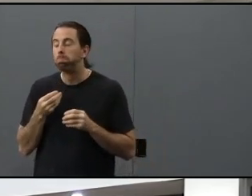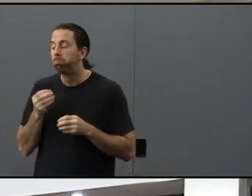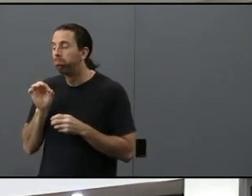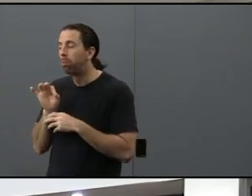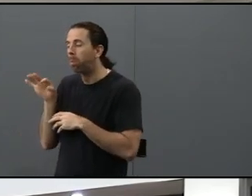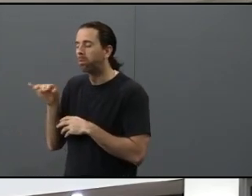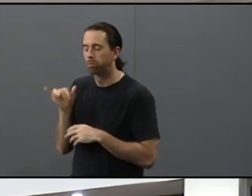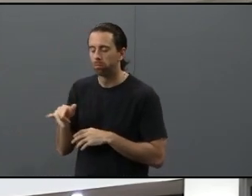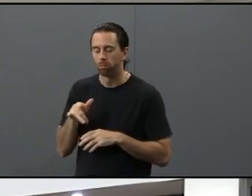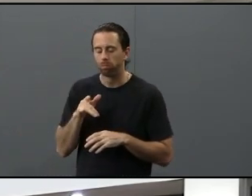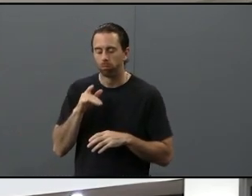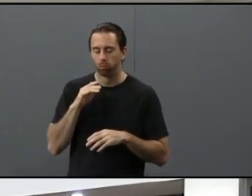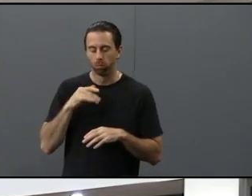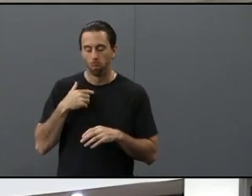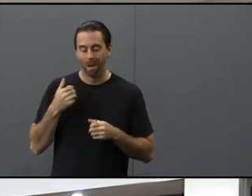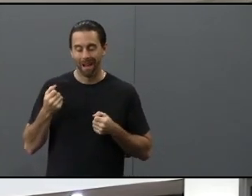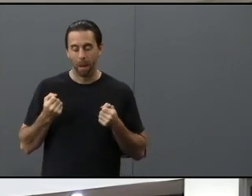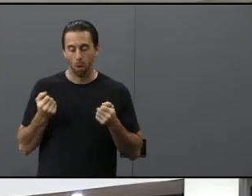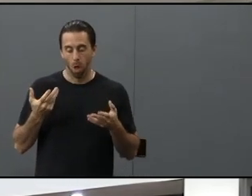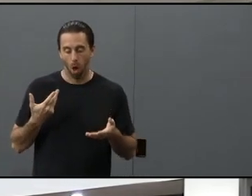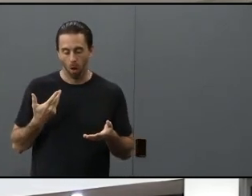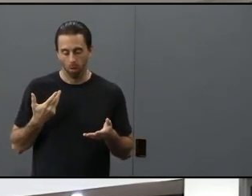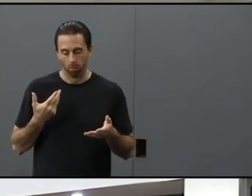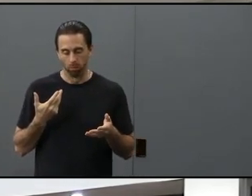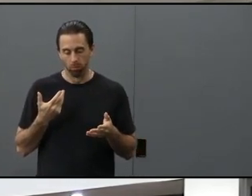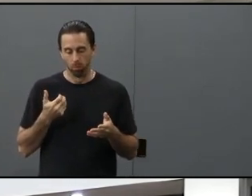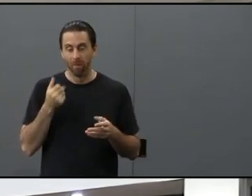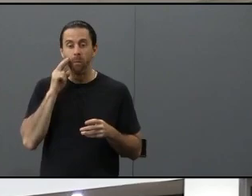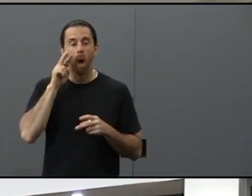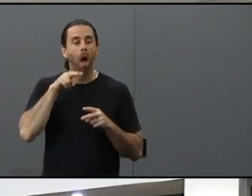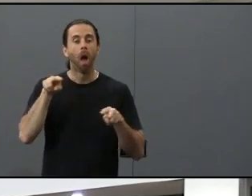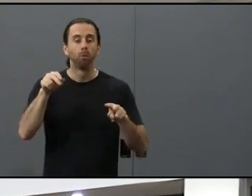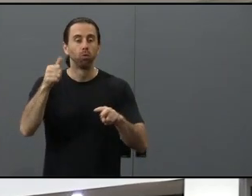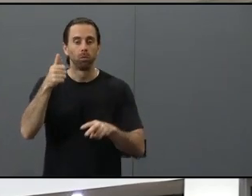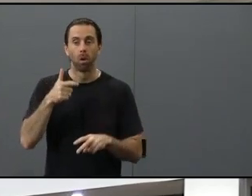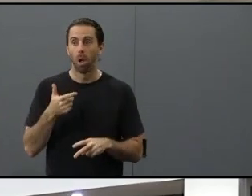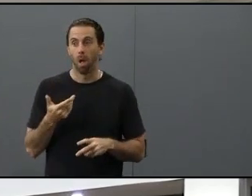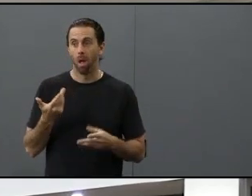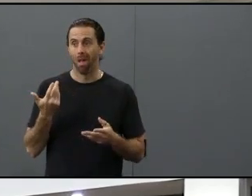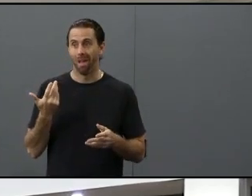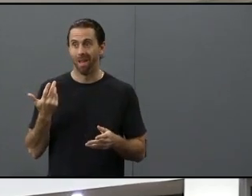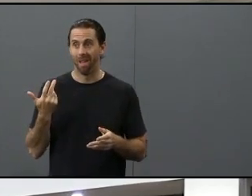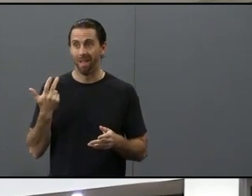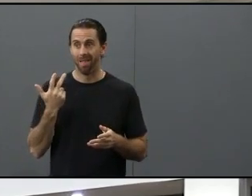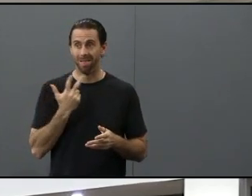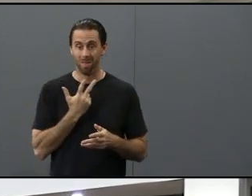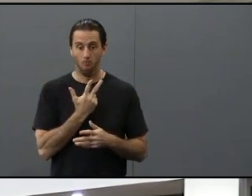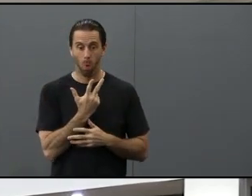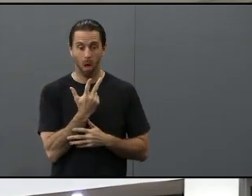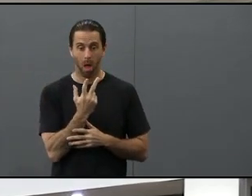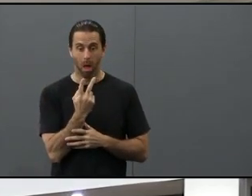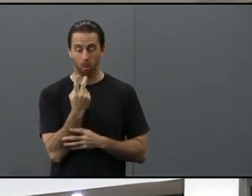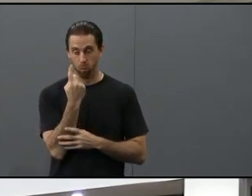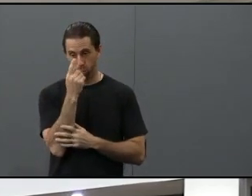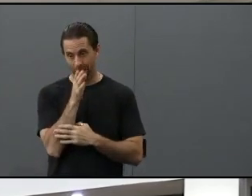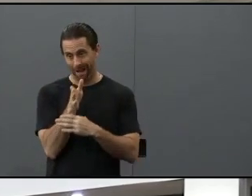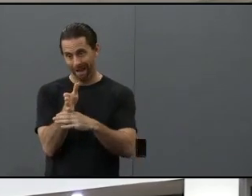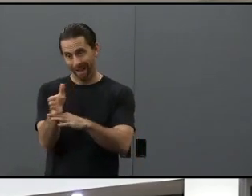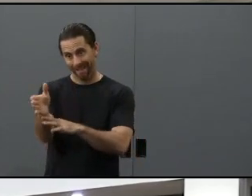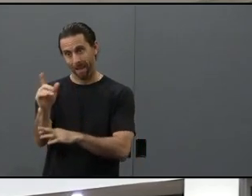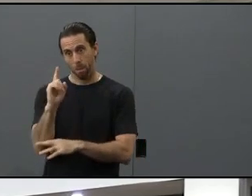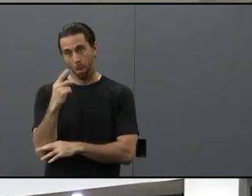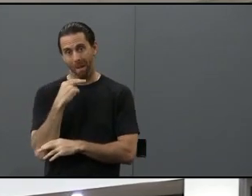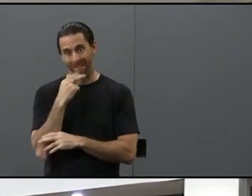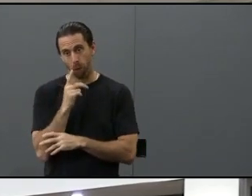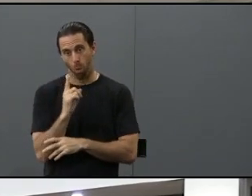je vois je suis témoins en camion beaucoup plus loin qu'en voiture c'est rendu tris de large pour rentrer dans la première voie HM ah